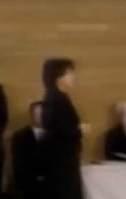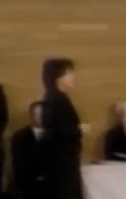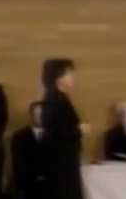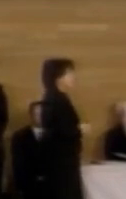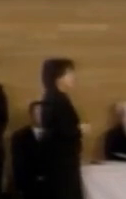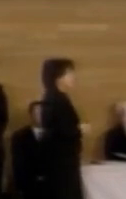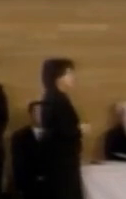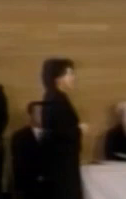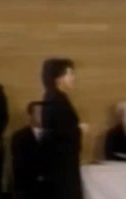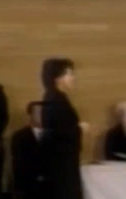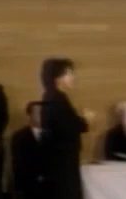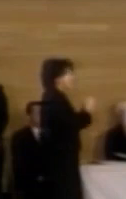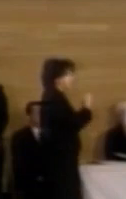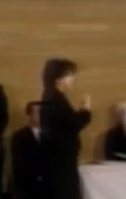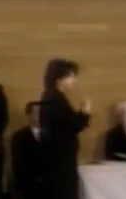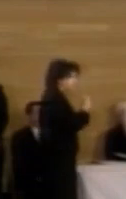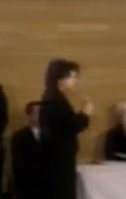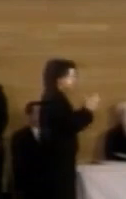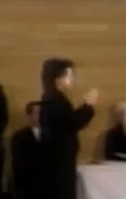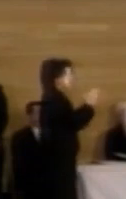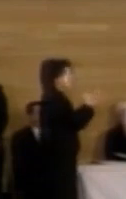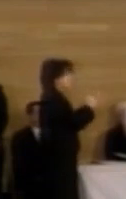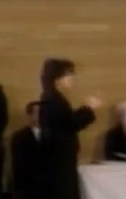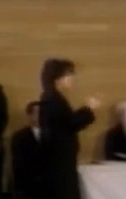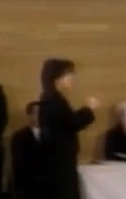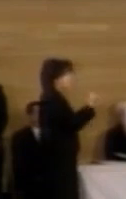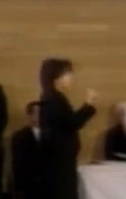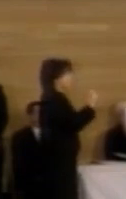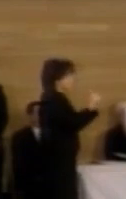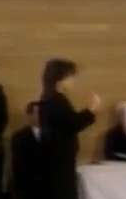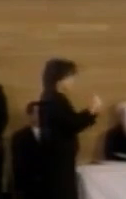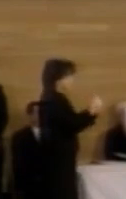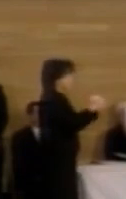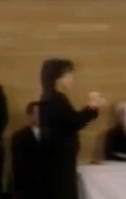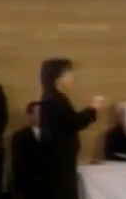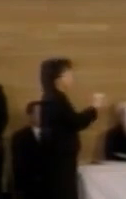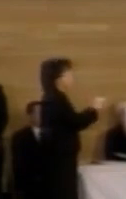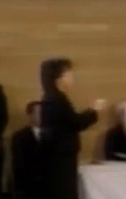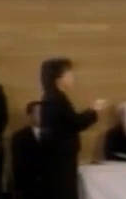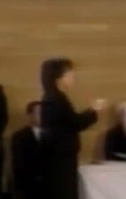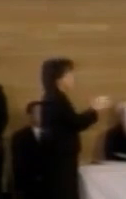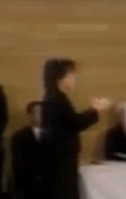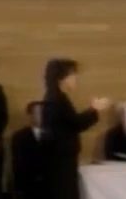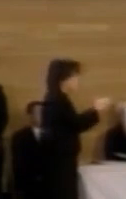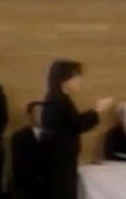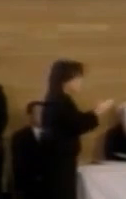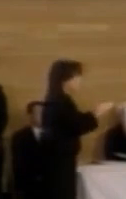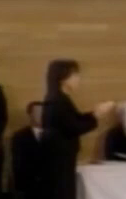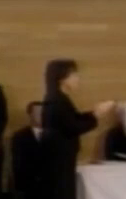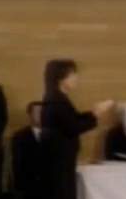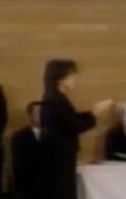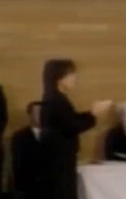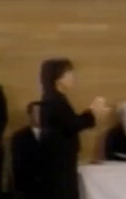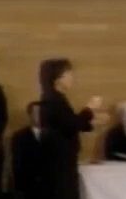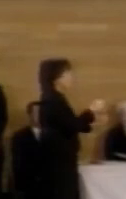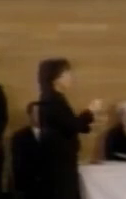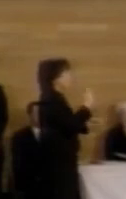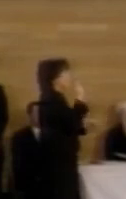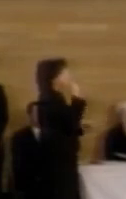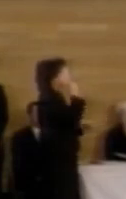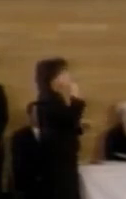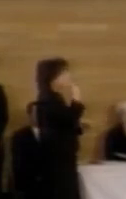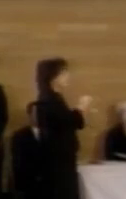最愛のご家族やご親族、ご友人を失われた方々のお気持ちを思うと、今な